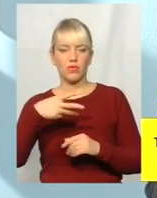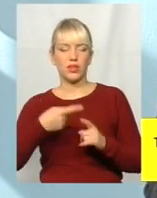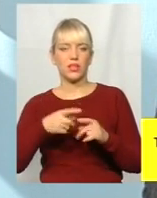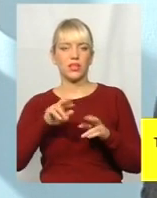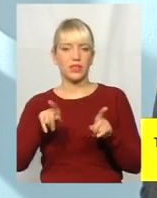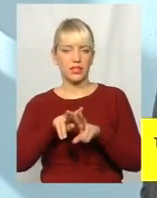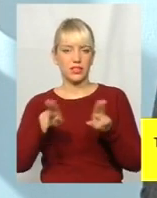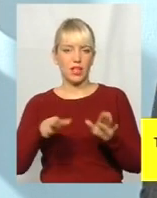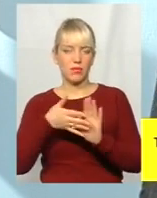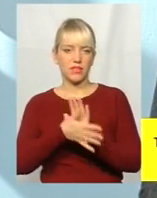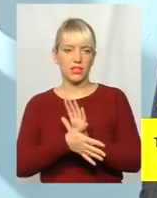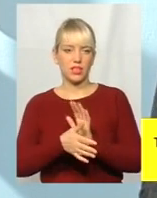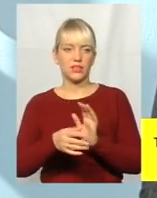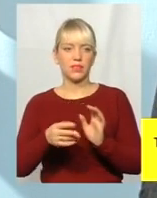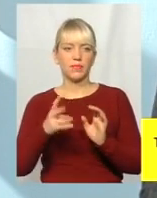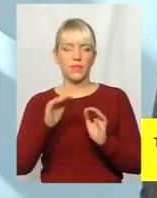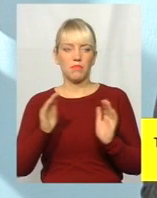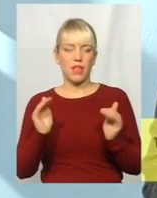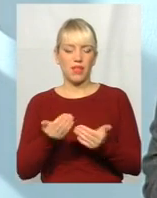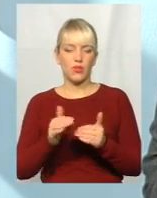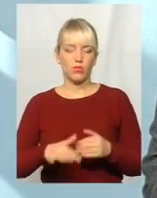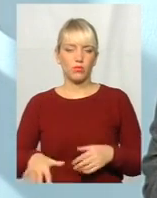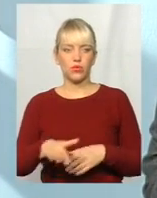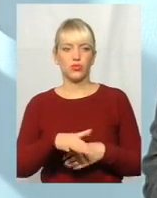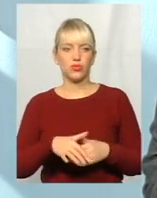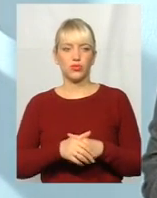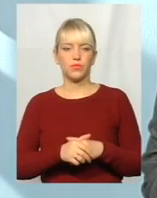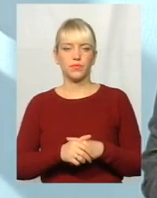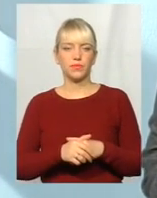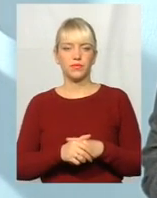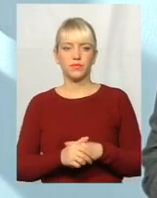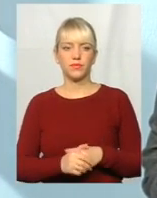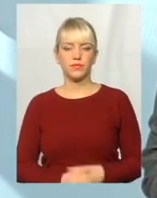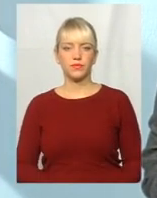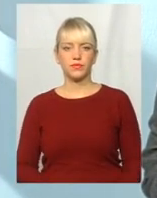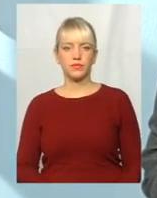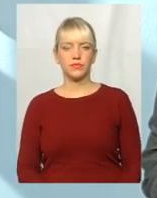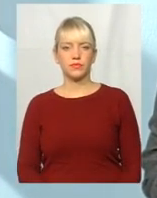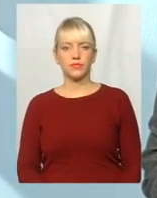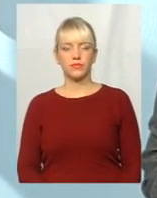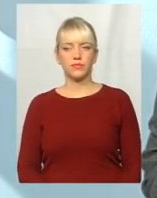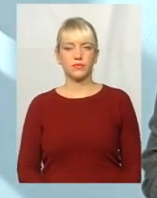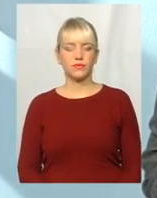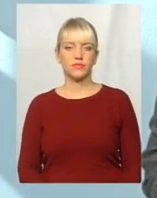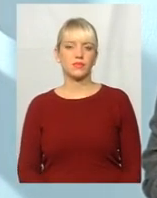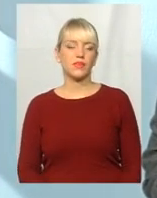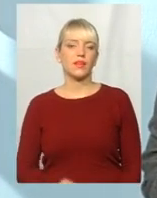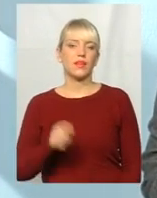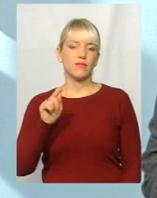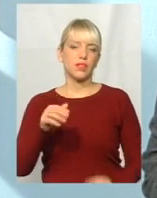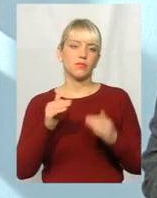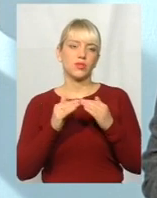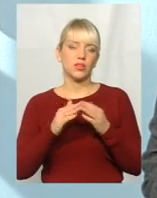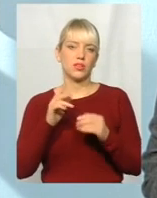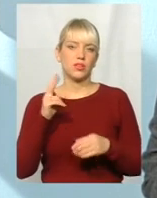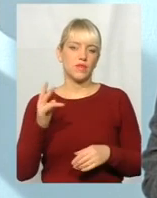самі витрати вже маленькою площею. І то в тих будинках 2-3 рази